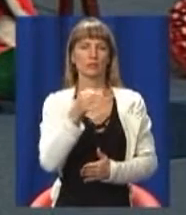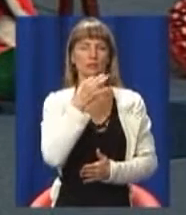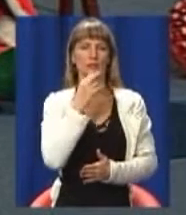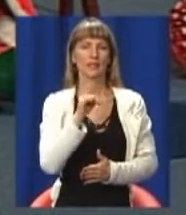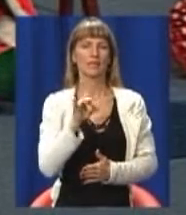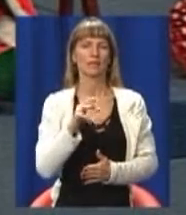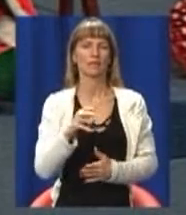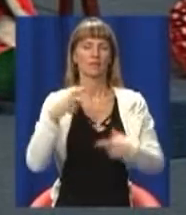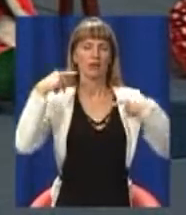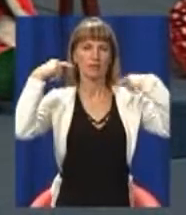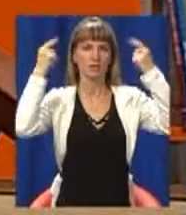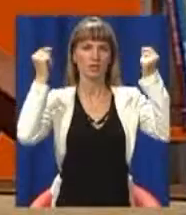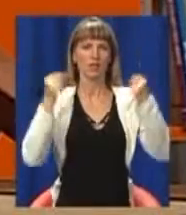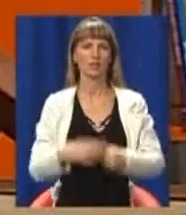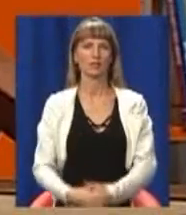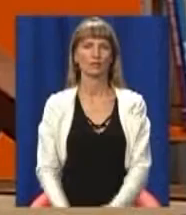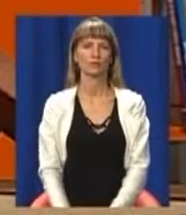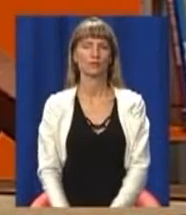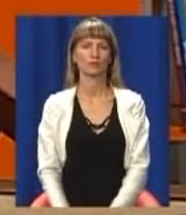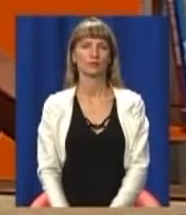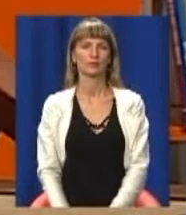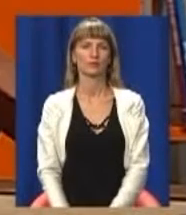крім вівчарки?